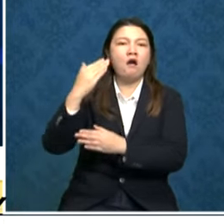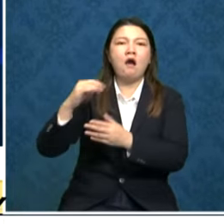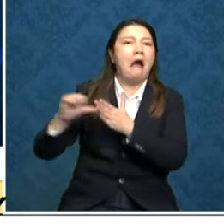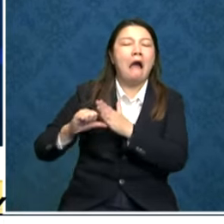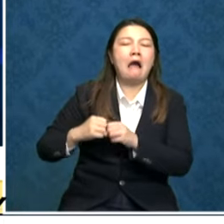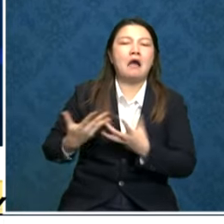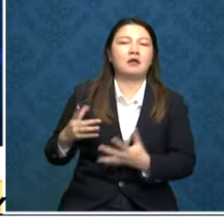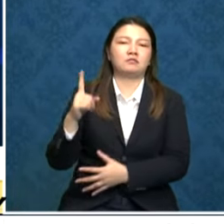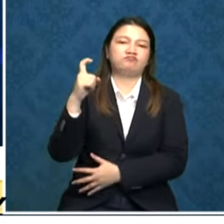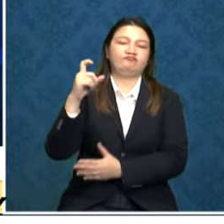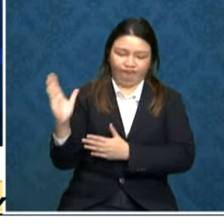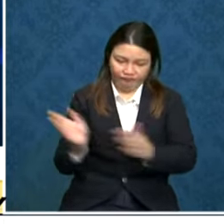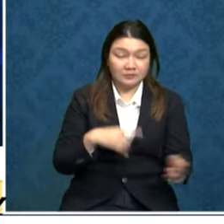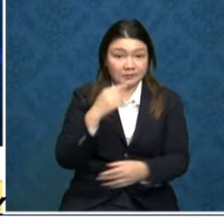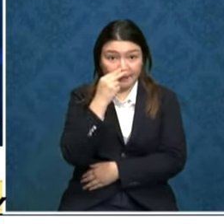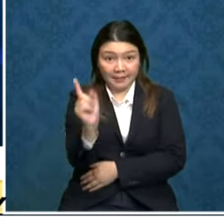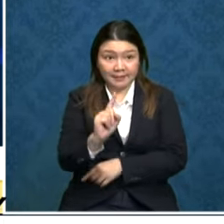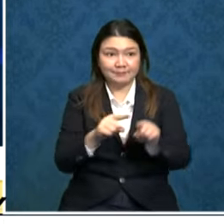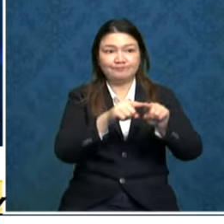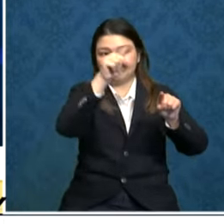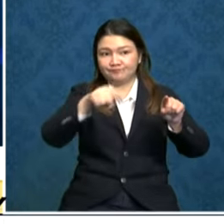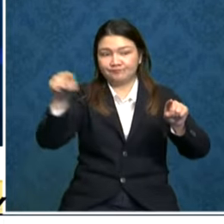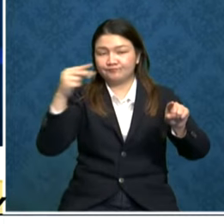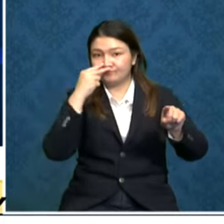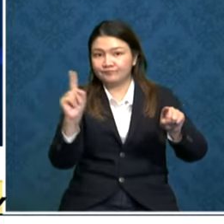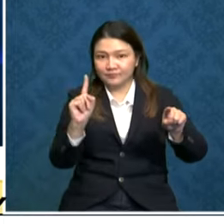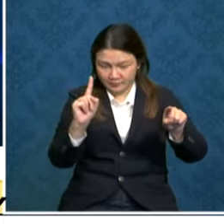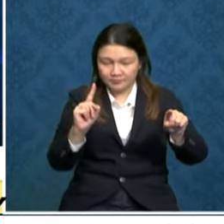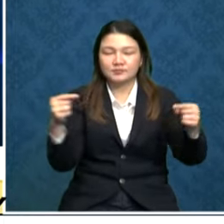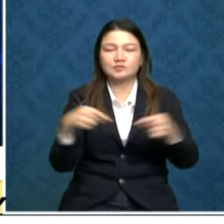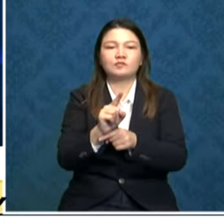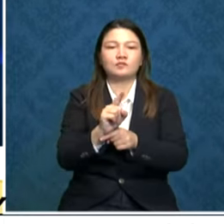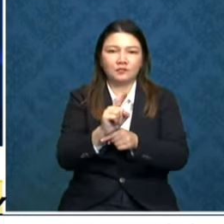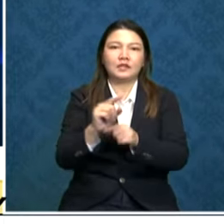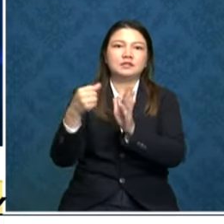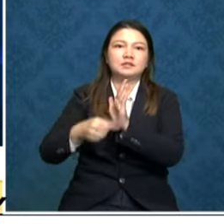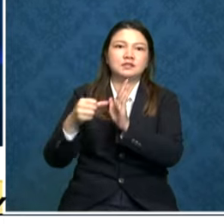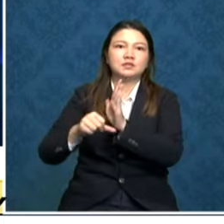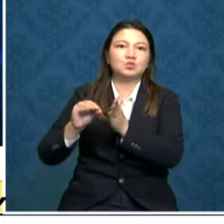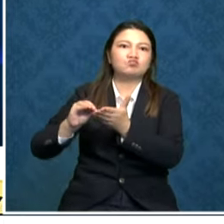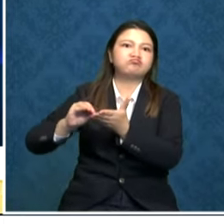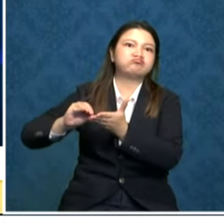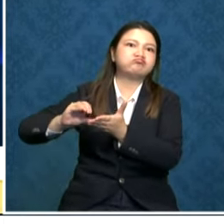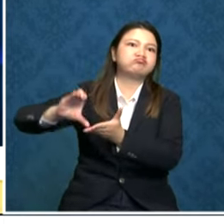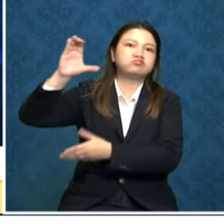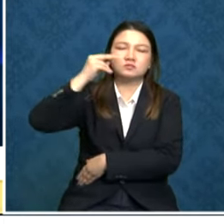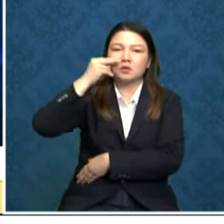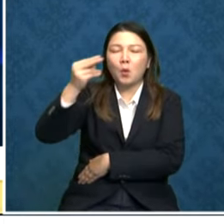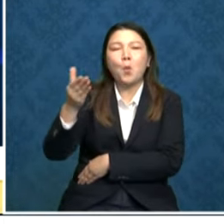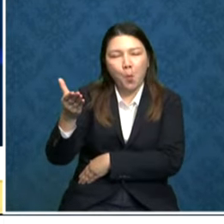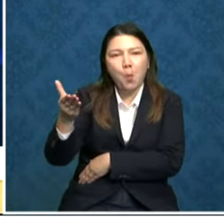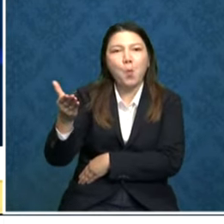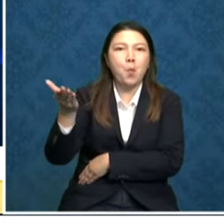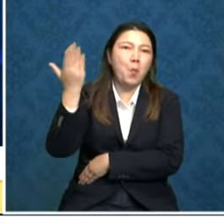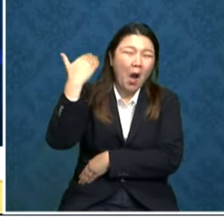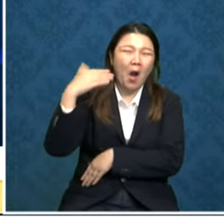แผนภาพนี้ครับทุกท่านจะเห็นได้ว่าสัดส่วนหนี้สาธารณะต่อ GDPสูงสุดเป็นประวัตติการนะครับตามแผนการคลังระยะปานกลาง